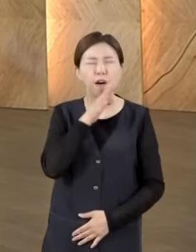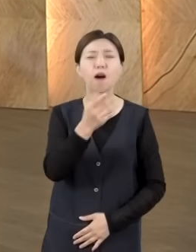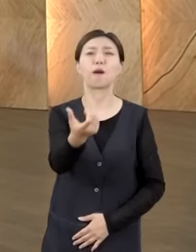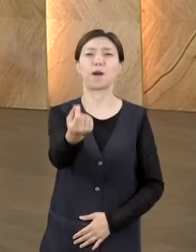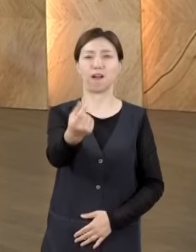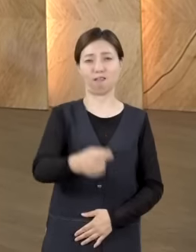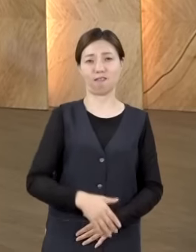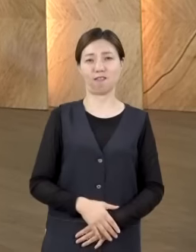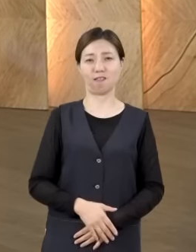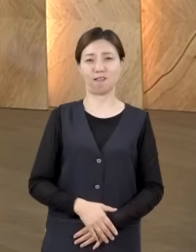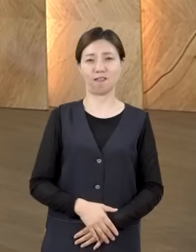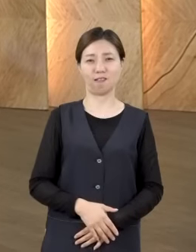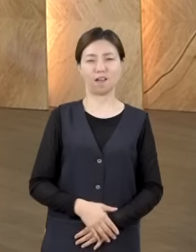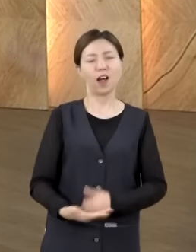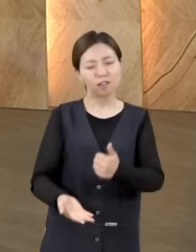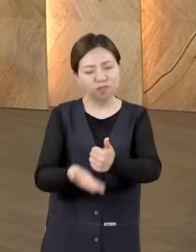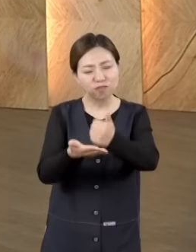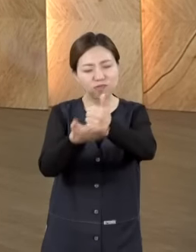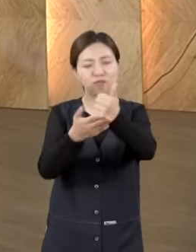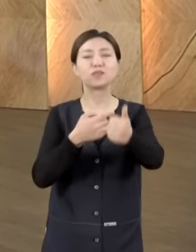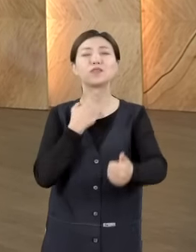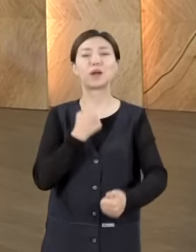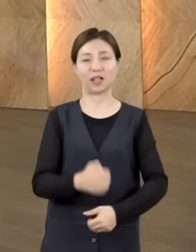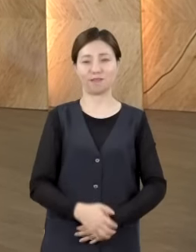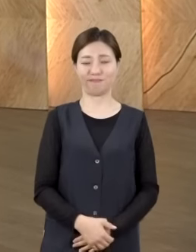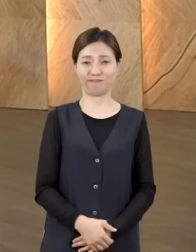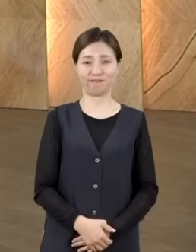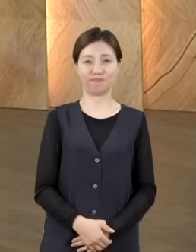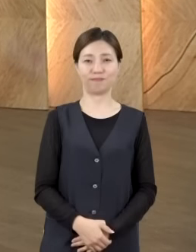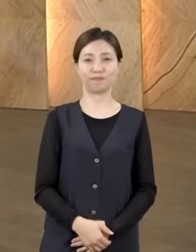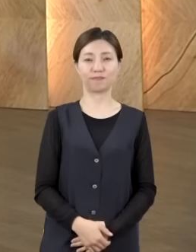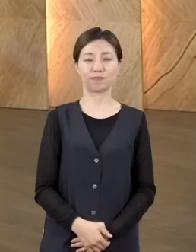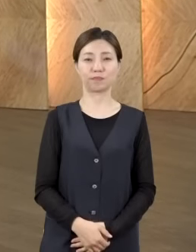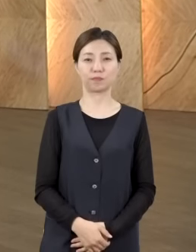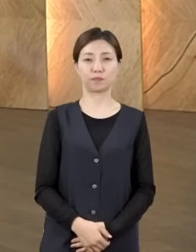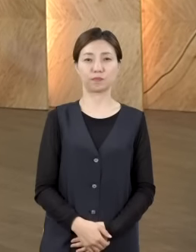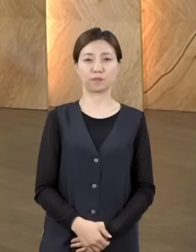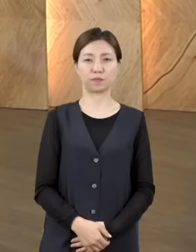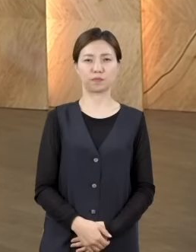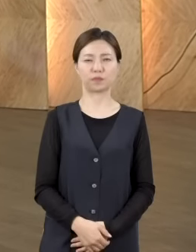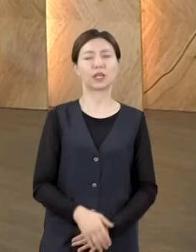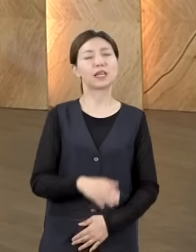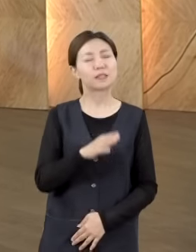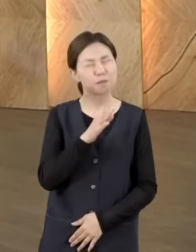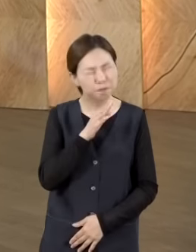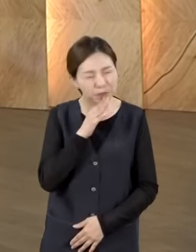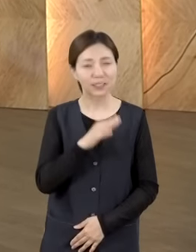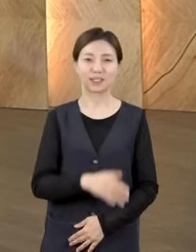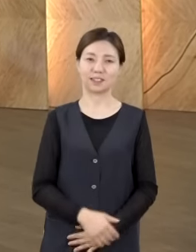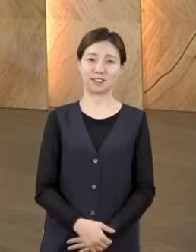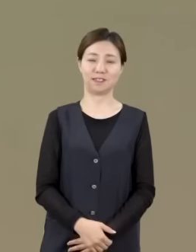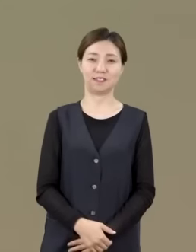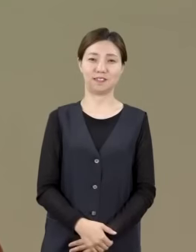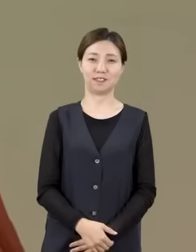하십니다 바로 그겁니다 바로 그겁니다 제 그렇게 크게 칭찬한 적이